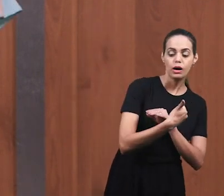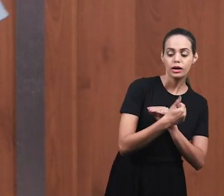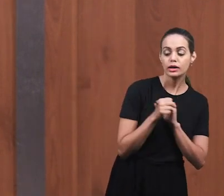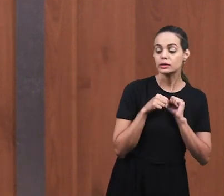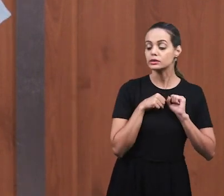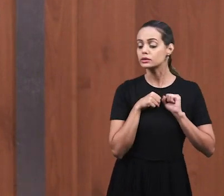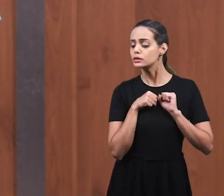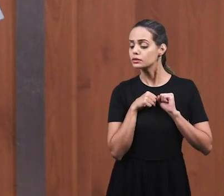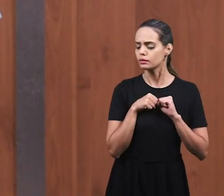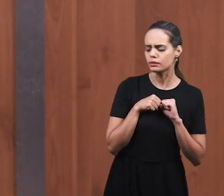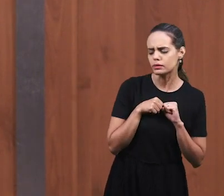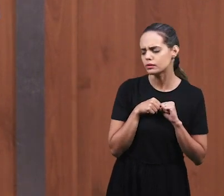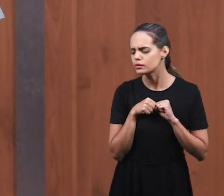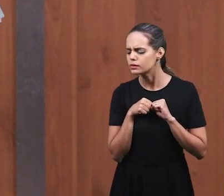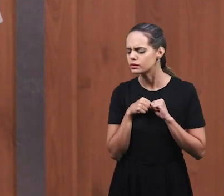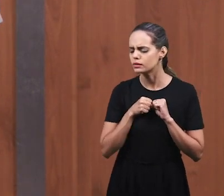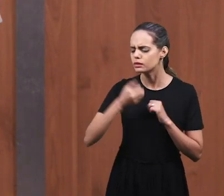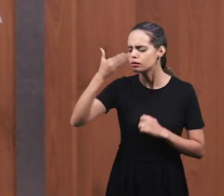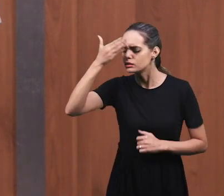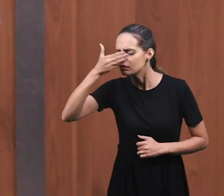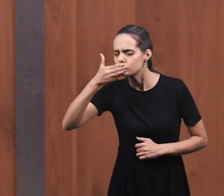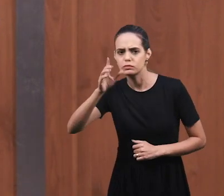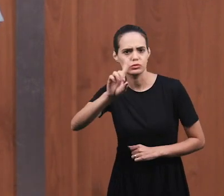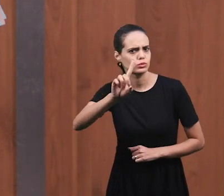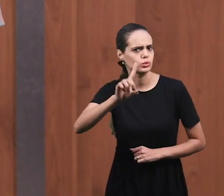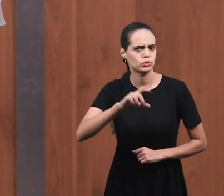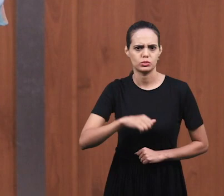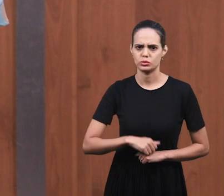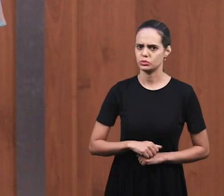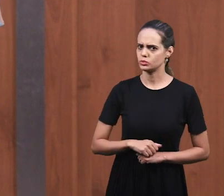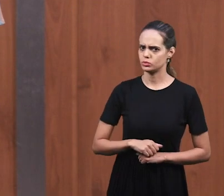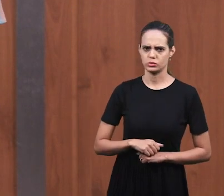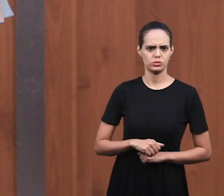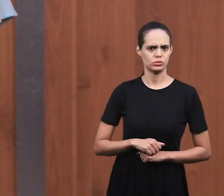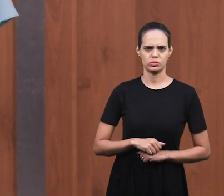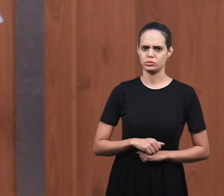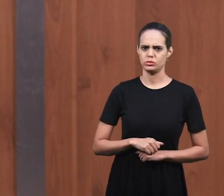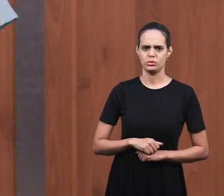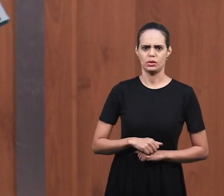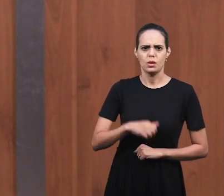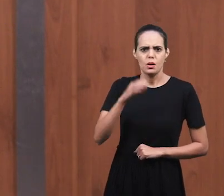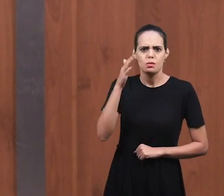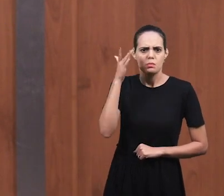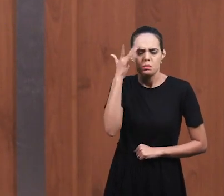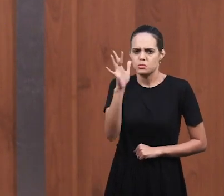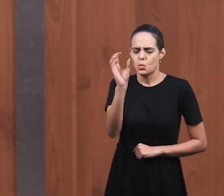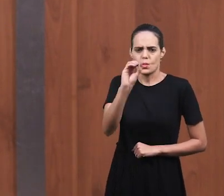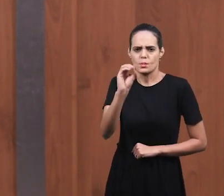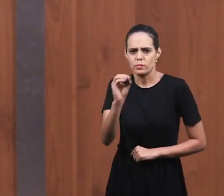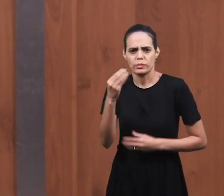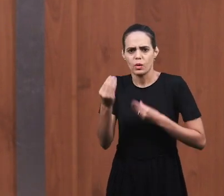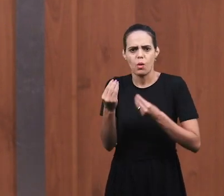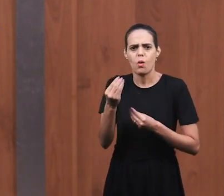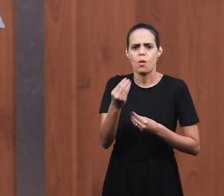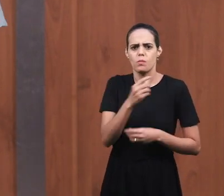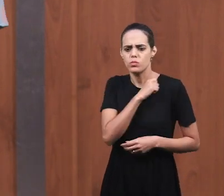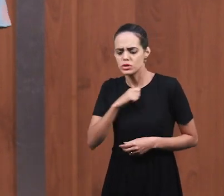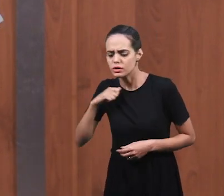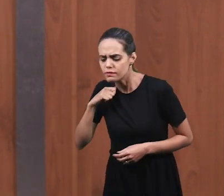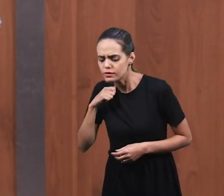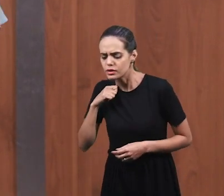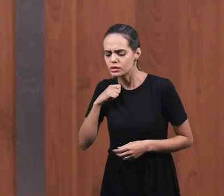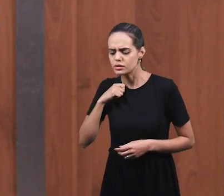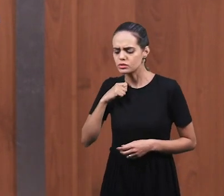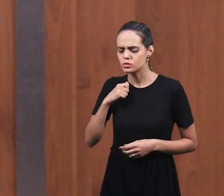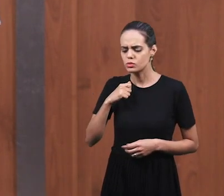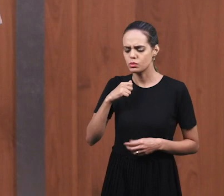qui se passait dedans. Il n'avait pas la notion du sacrifice dans l'autel des holocaustes, le